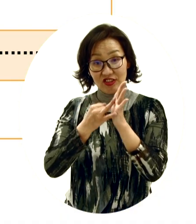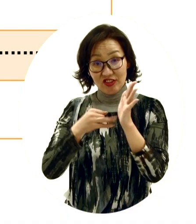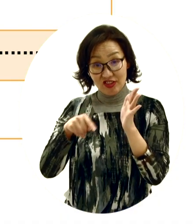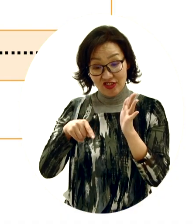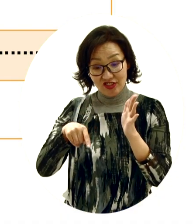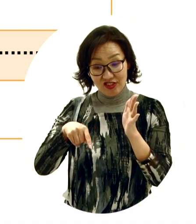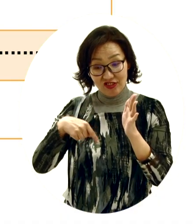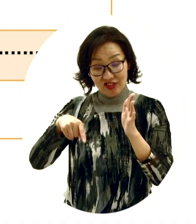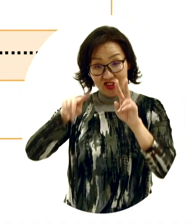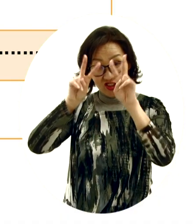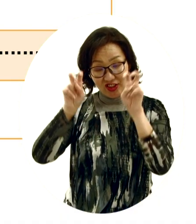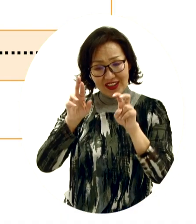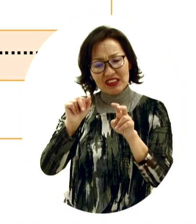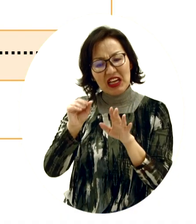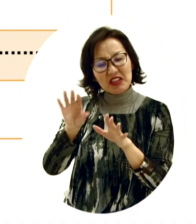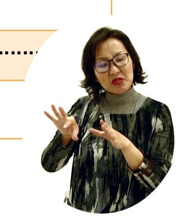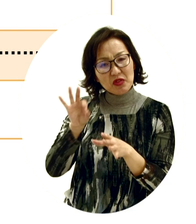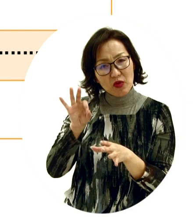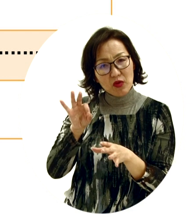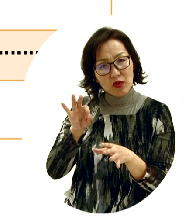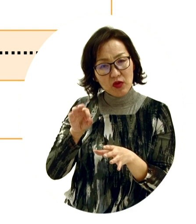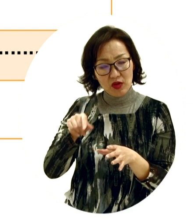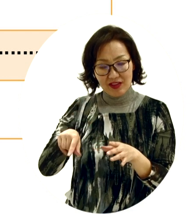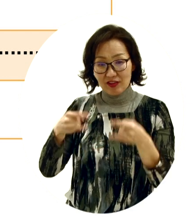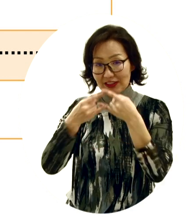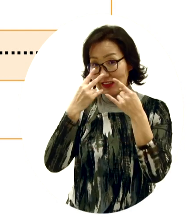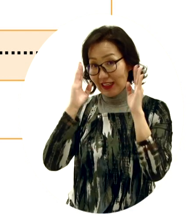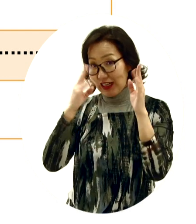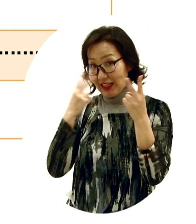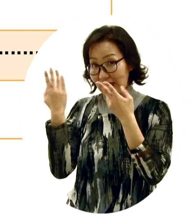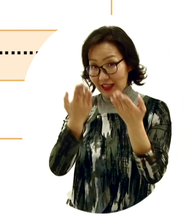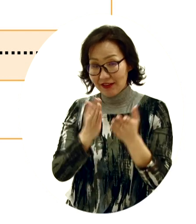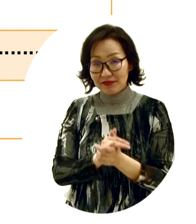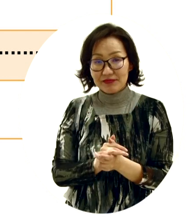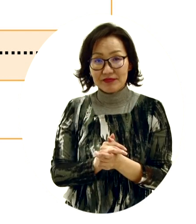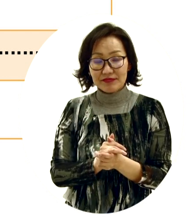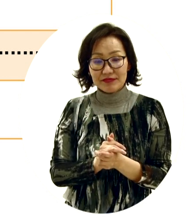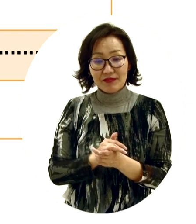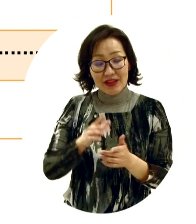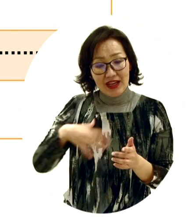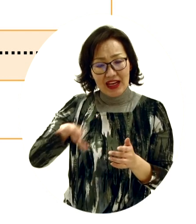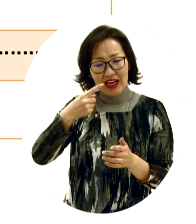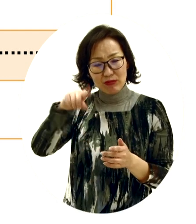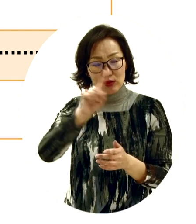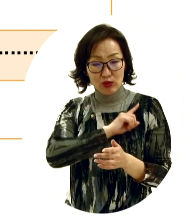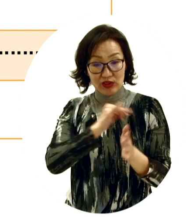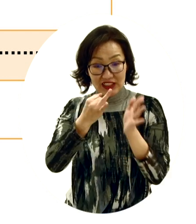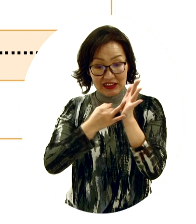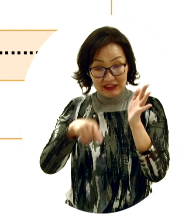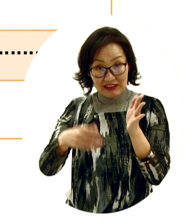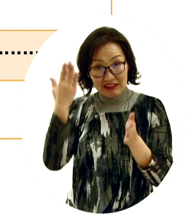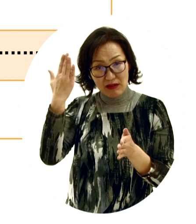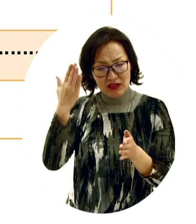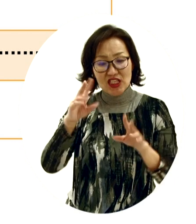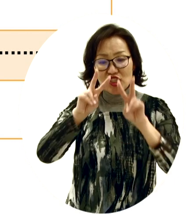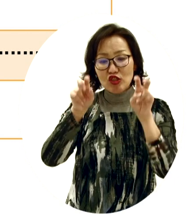Илтгэлийн сэдвийг яаж сонгох вэ гэдгийг одоо бүгдээрээ дэлгэцнээс харъя. За, бид нар хамгийн түрүүнд илтгэл тавихын